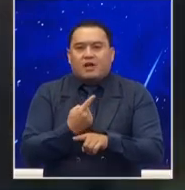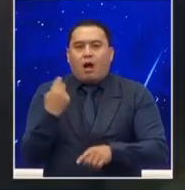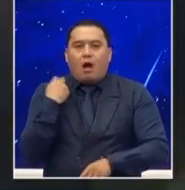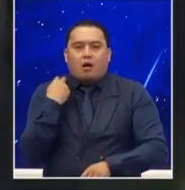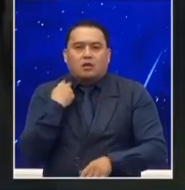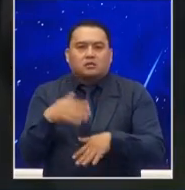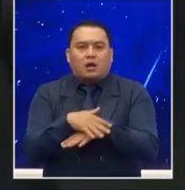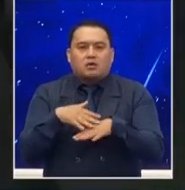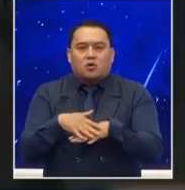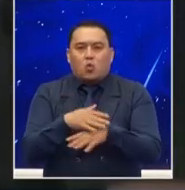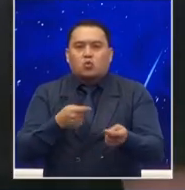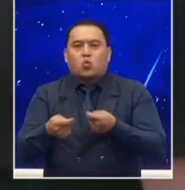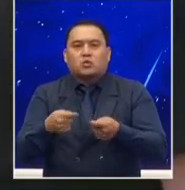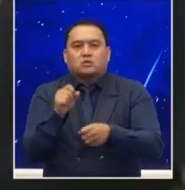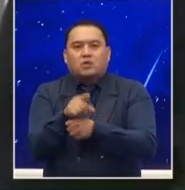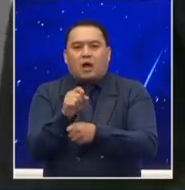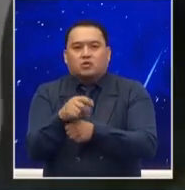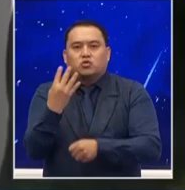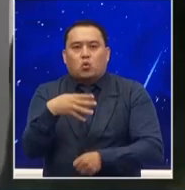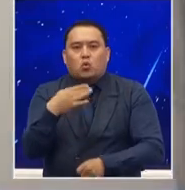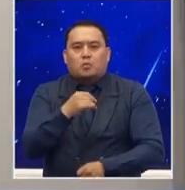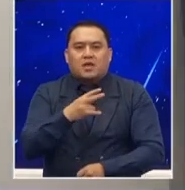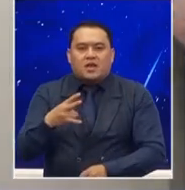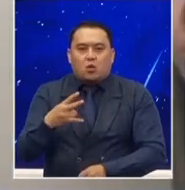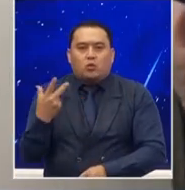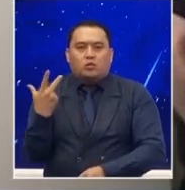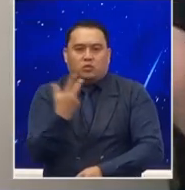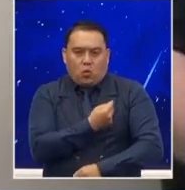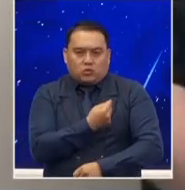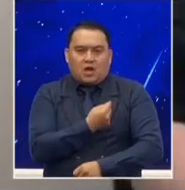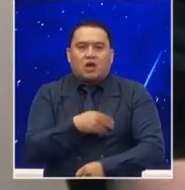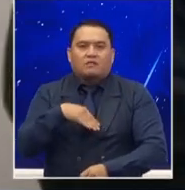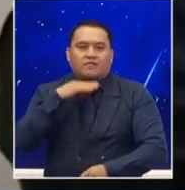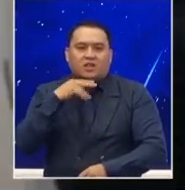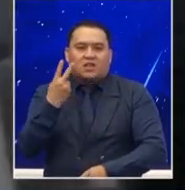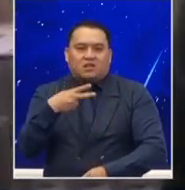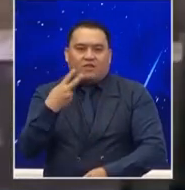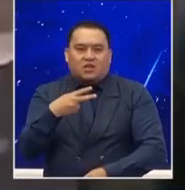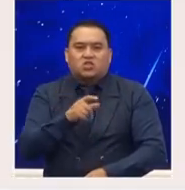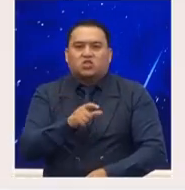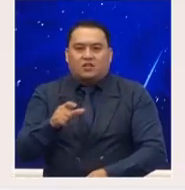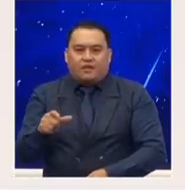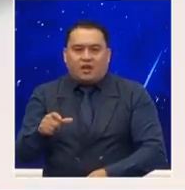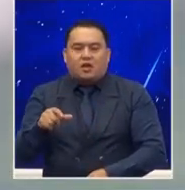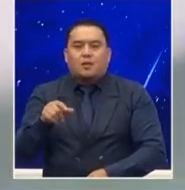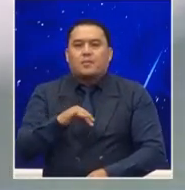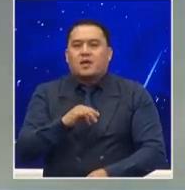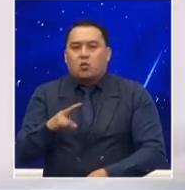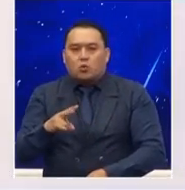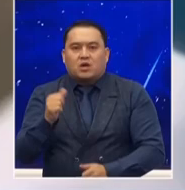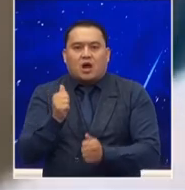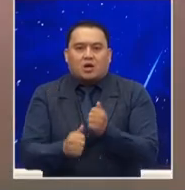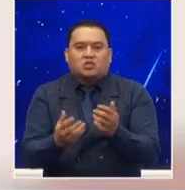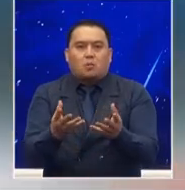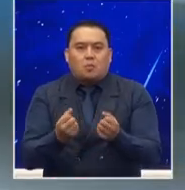время британские власти заказали всего 40 миллионов доз. Их хватит на 20 миллионов человек, поскольку каждый